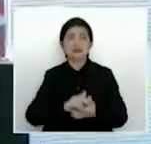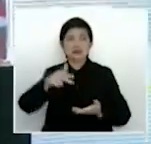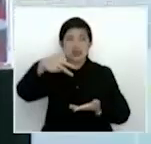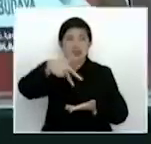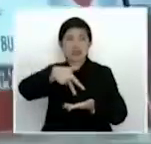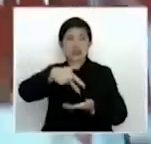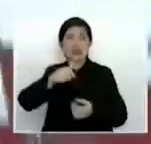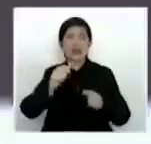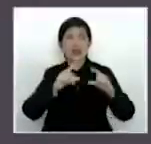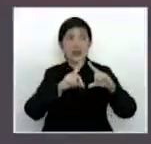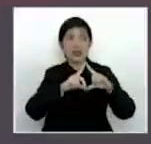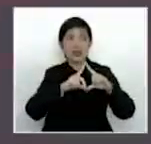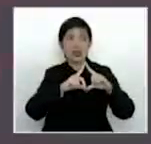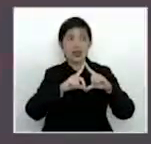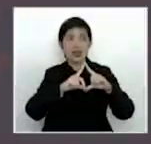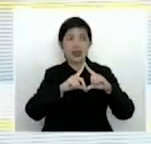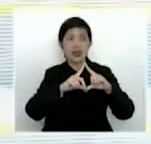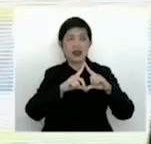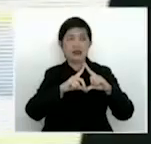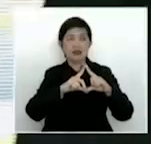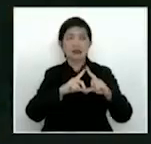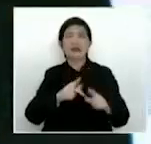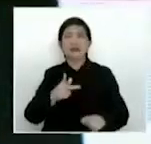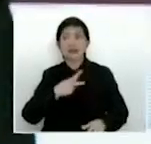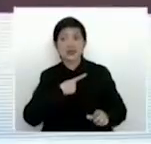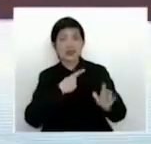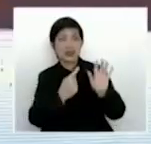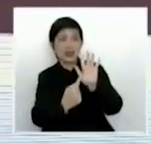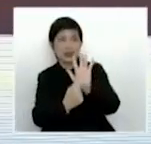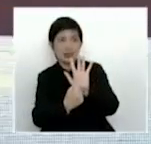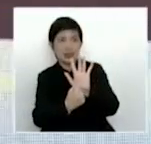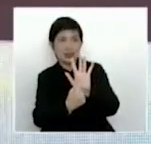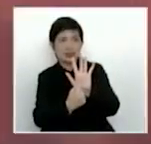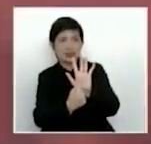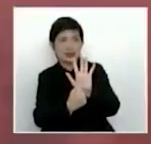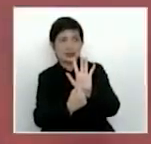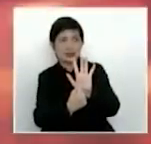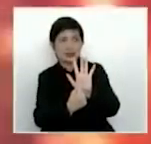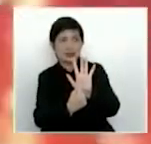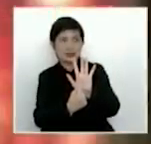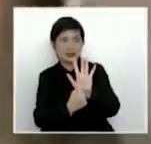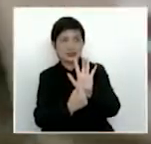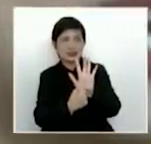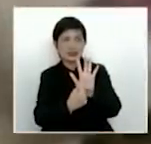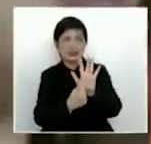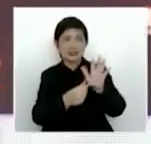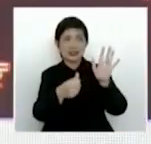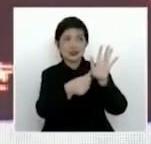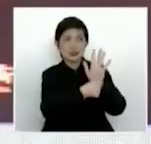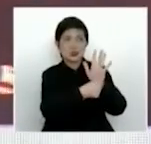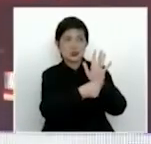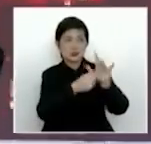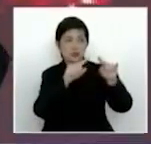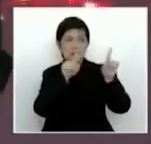amplopnya baik iniend kita Perlihatkan terlebih dahulu masih dalam posisi tersegel masih dalam posisi tersegel ini memastikan